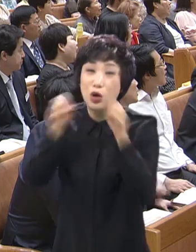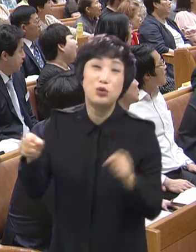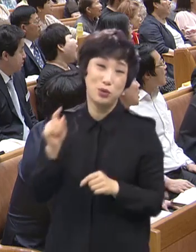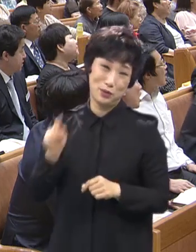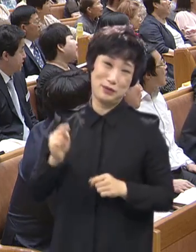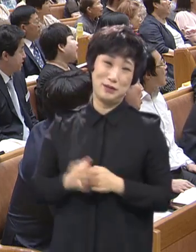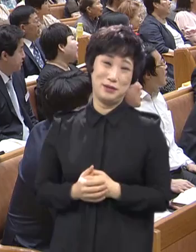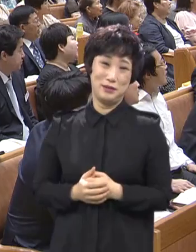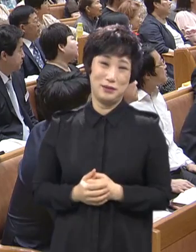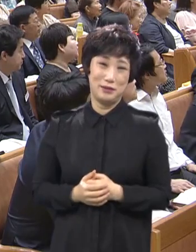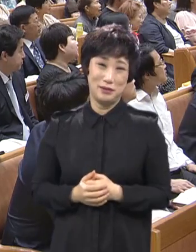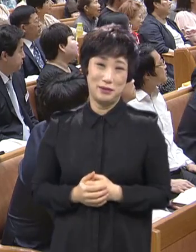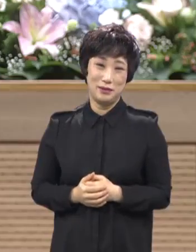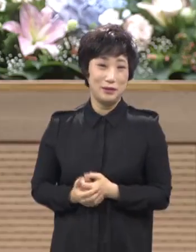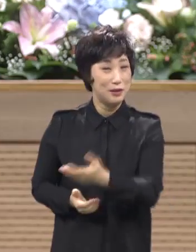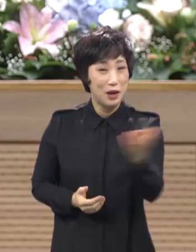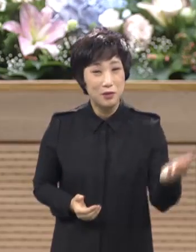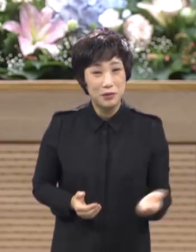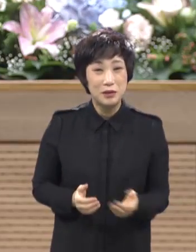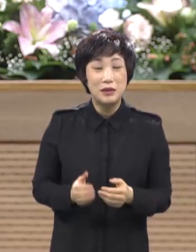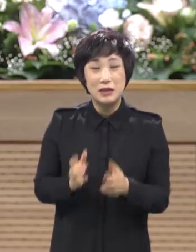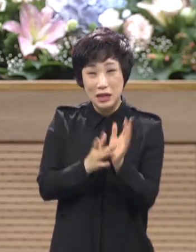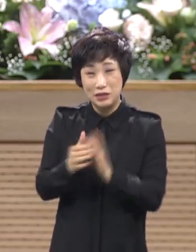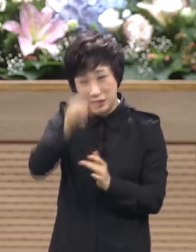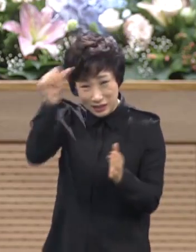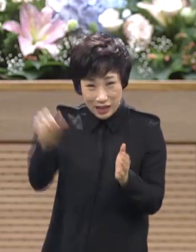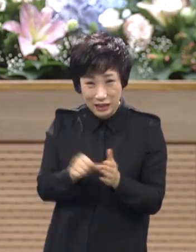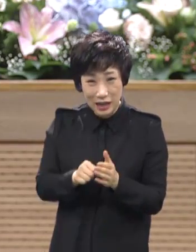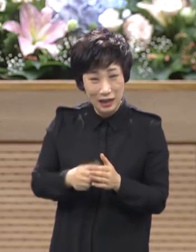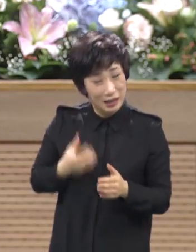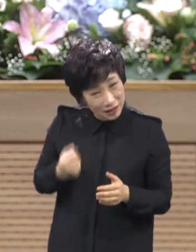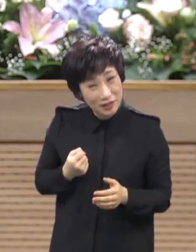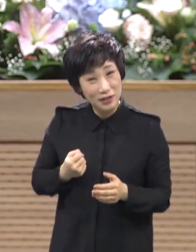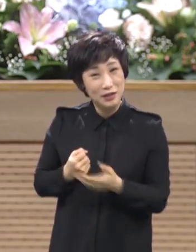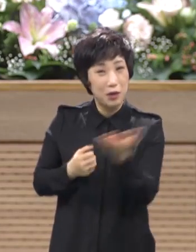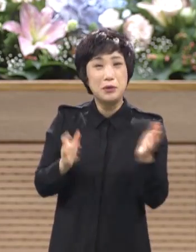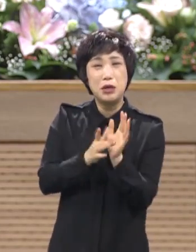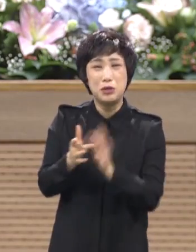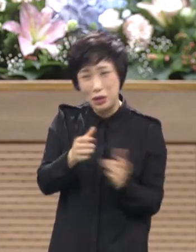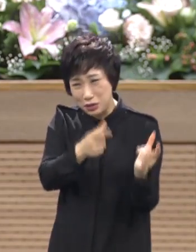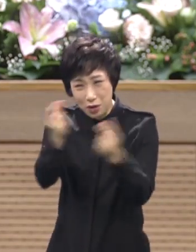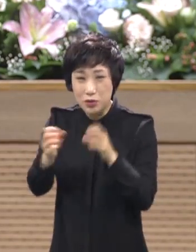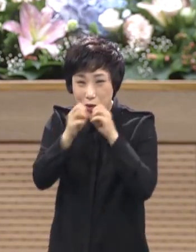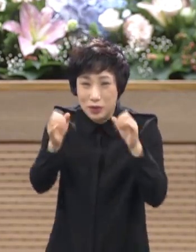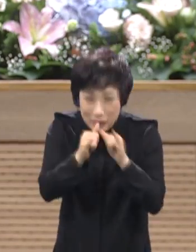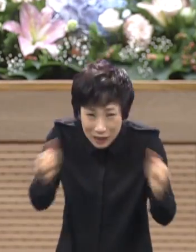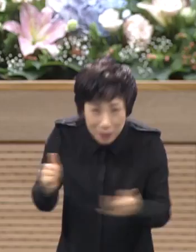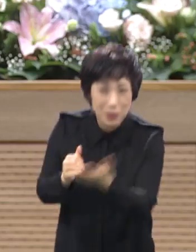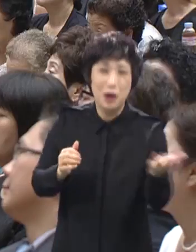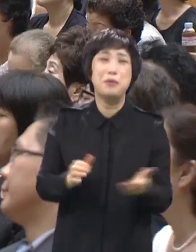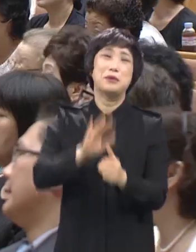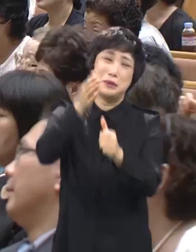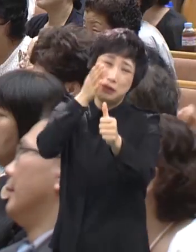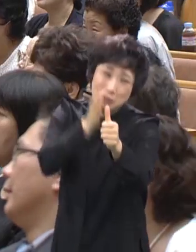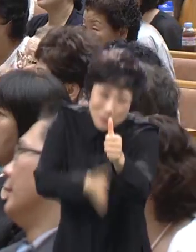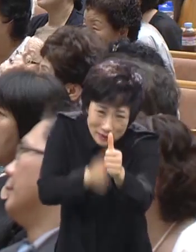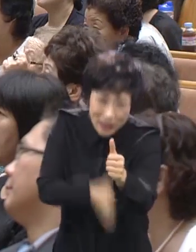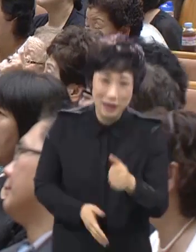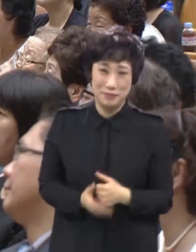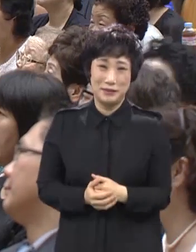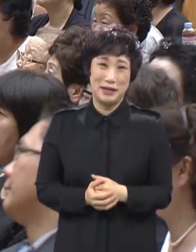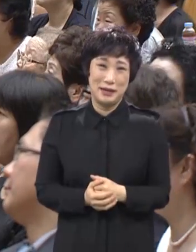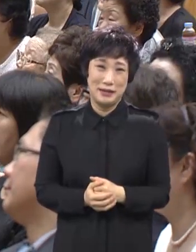전도입니다. 여러분 속에 예수님의 생애가 있다면 예수와 똑같이 전도자가 되기를 원합니다.